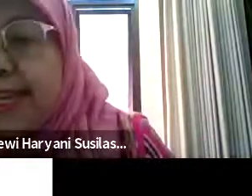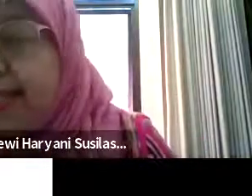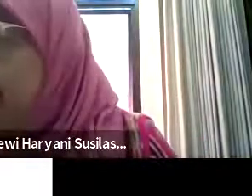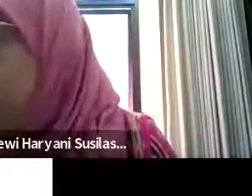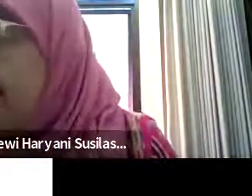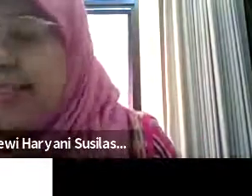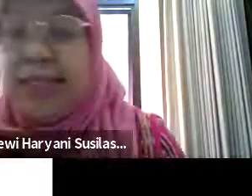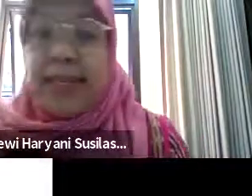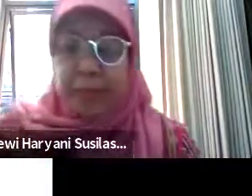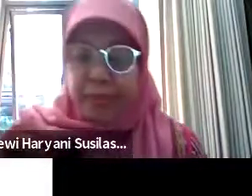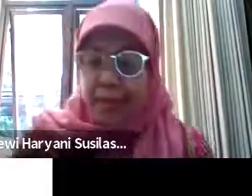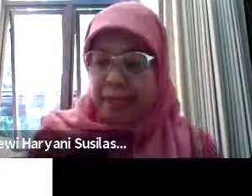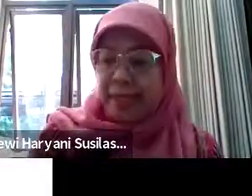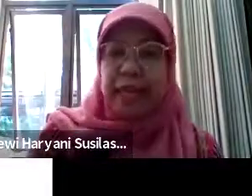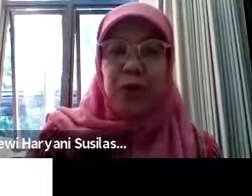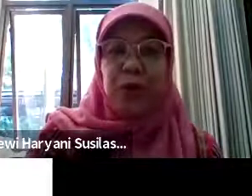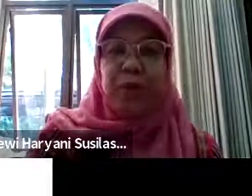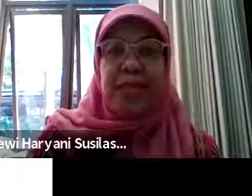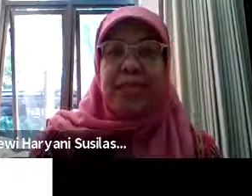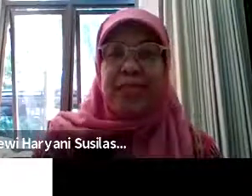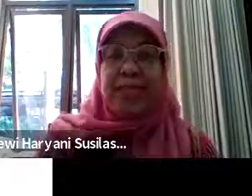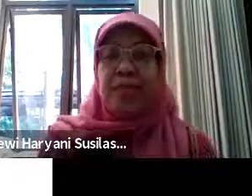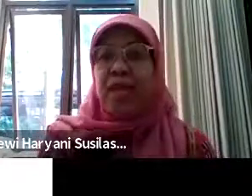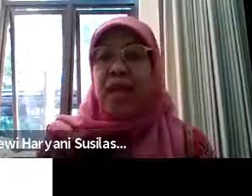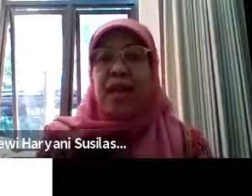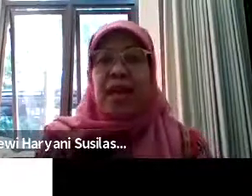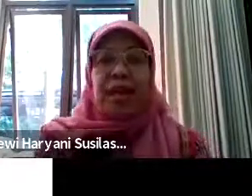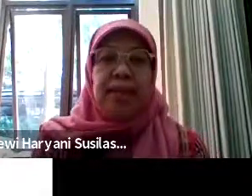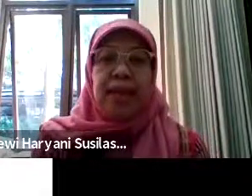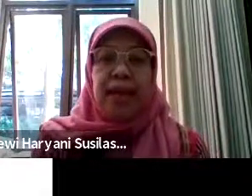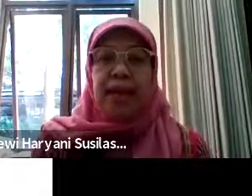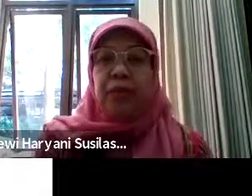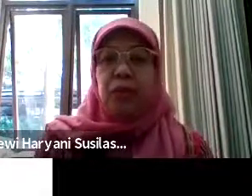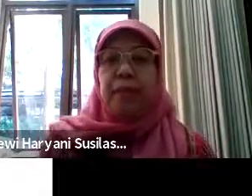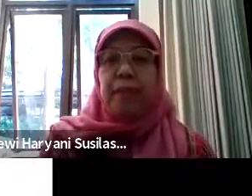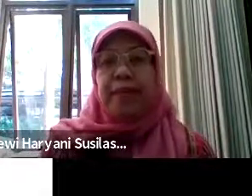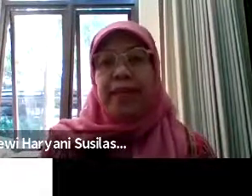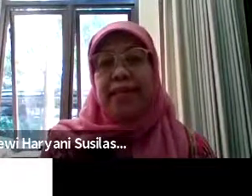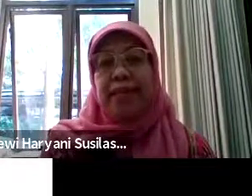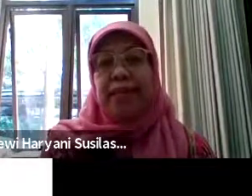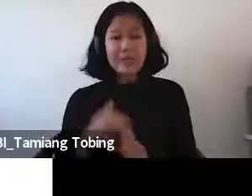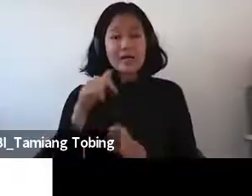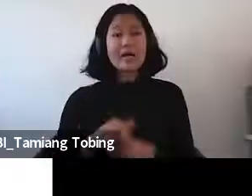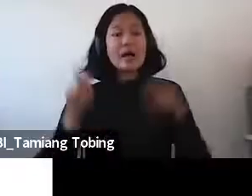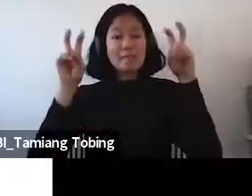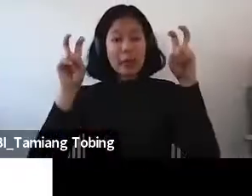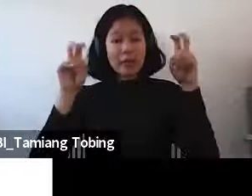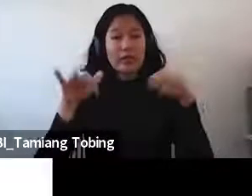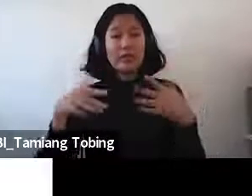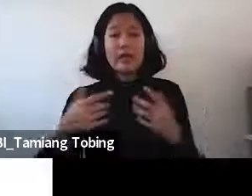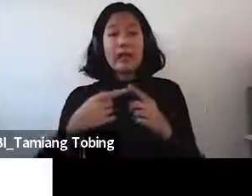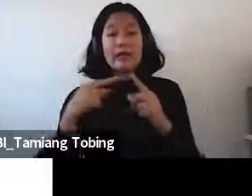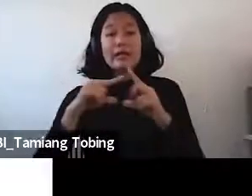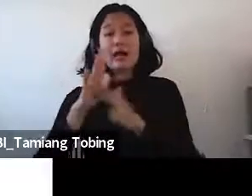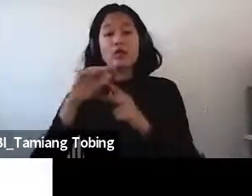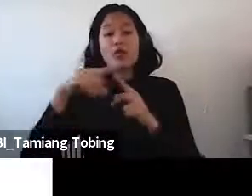dengan kata lain saya tidak hanya sekedar membahas masalah ekonomi ya di sini. Nah, saya akan mengutip apa yang disampaikan oleh Antonio